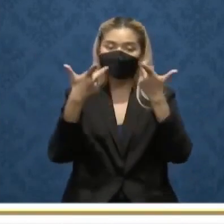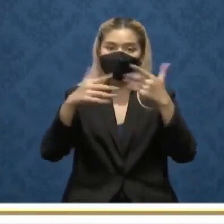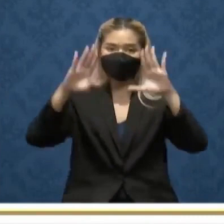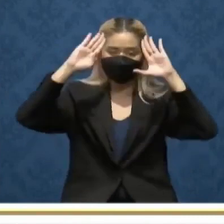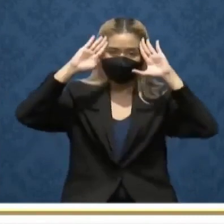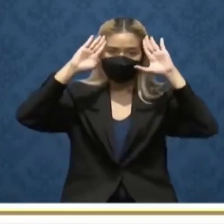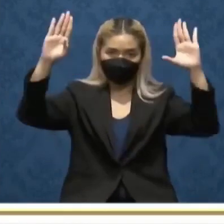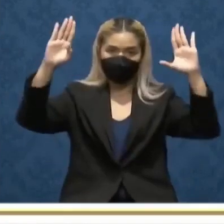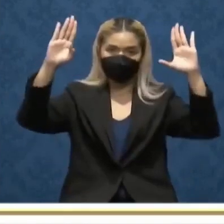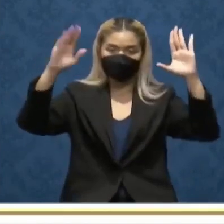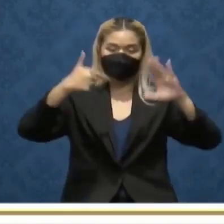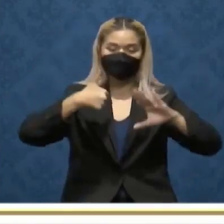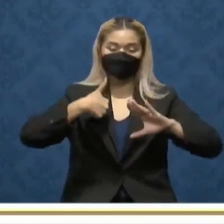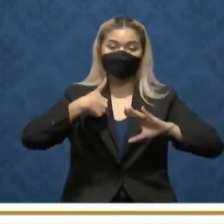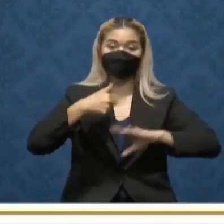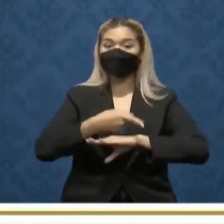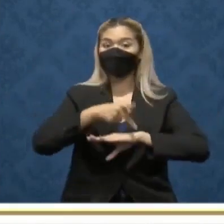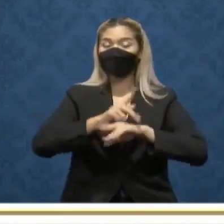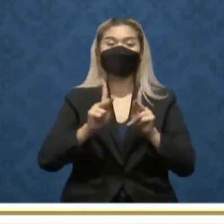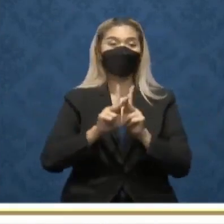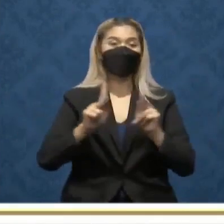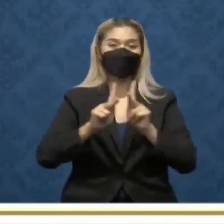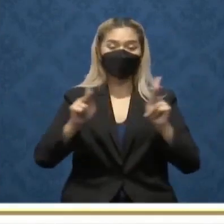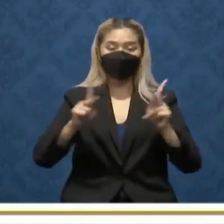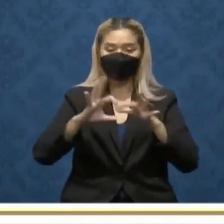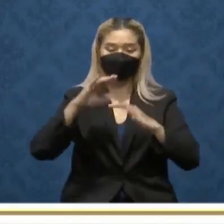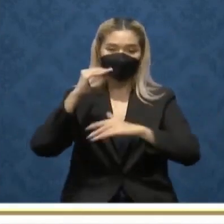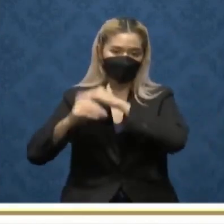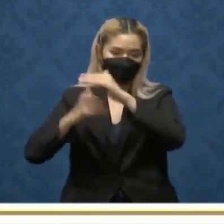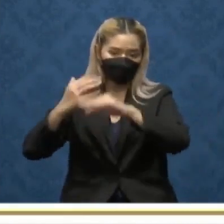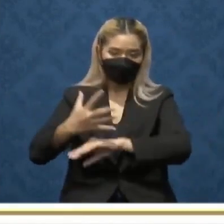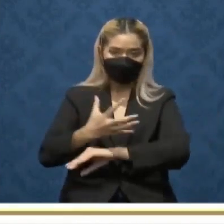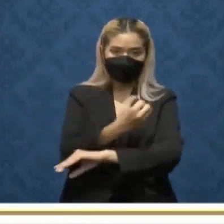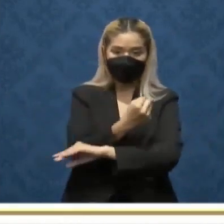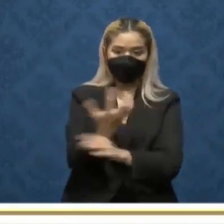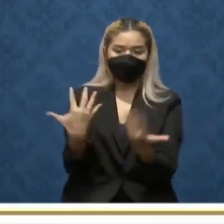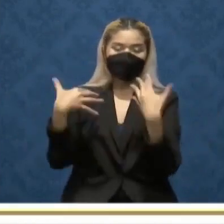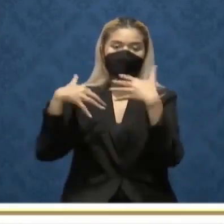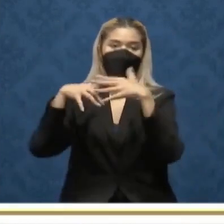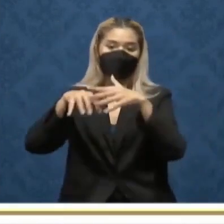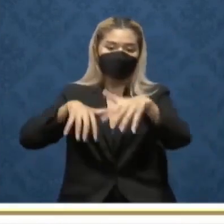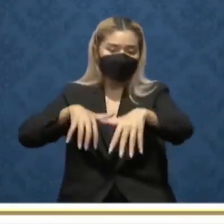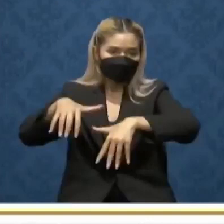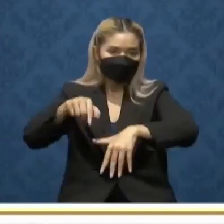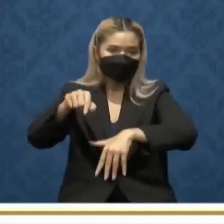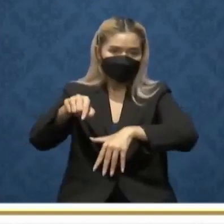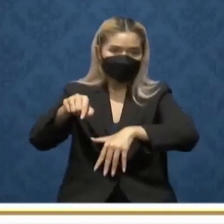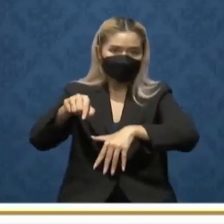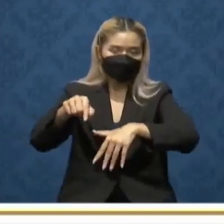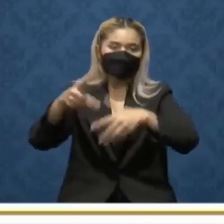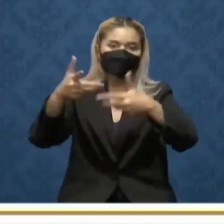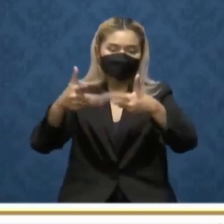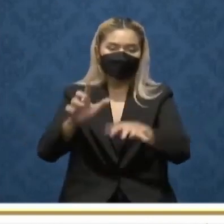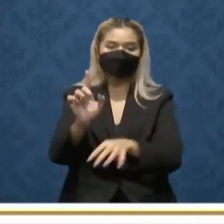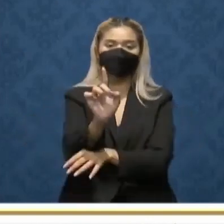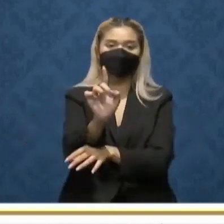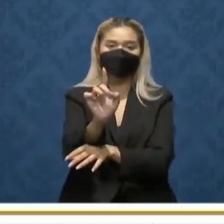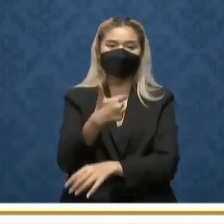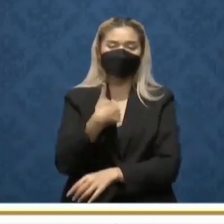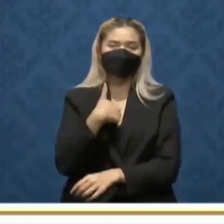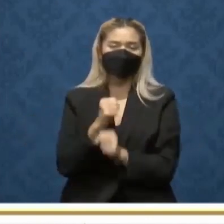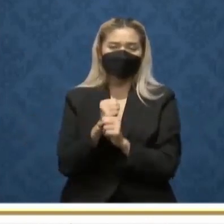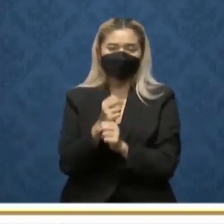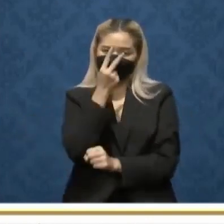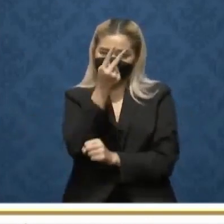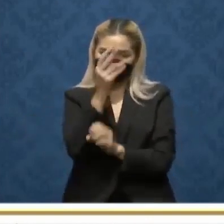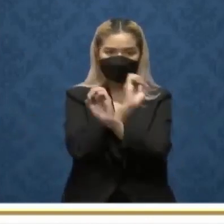ที่เป็นประธานกรรมาธิการพัฒนาการเมืองการมีส่วนร่วมของประชาชนและสื่อมวลชนนะครับทำให้ผมเห็นชัดเจ